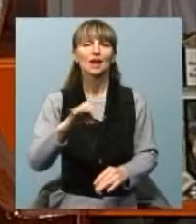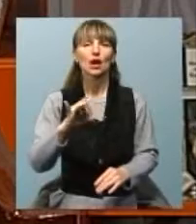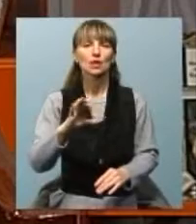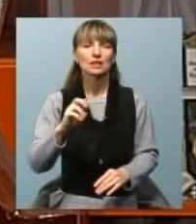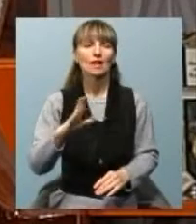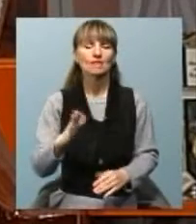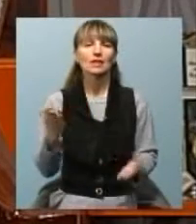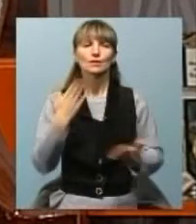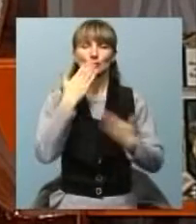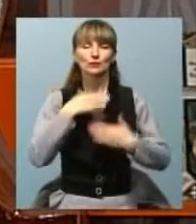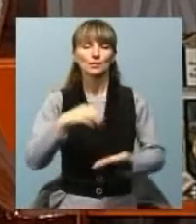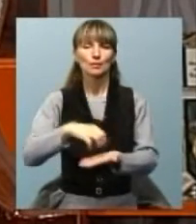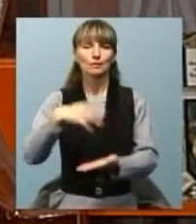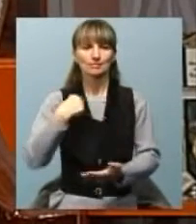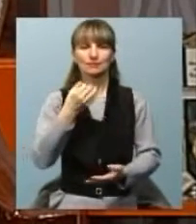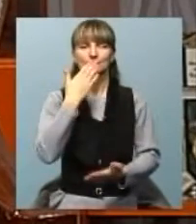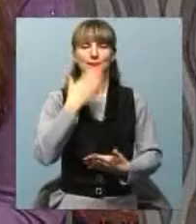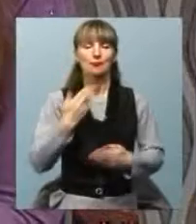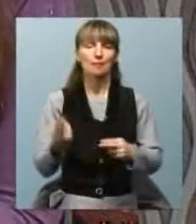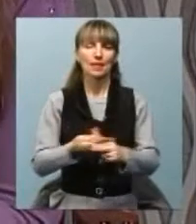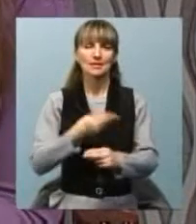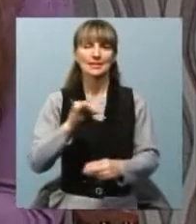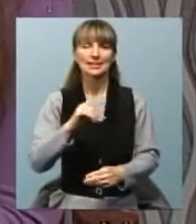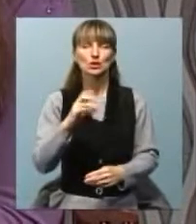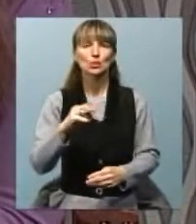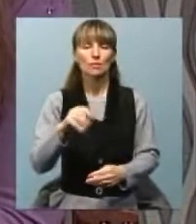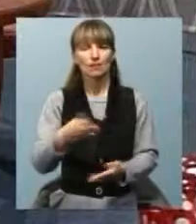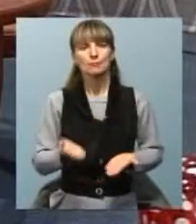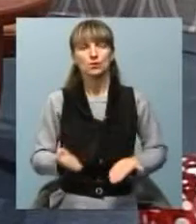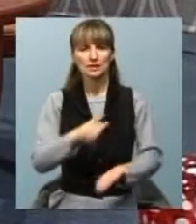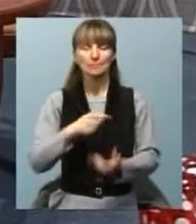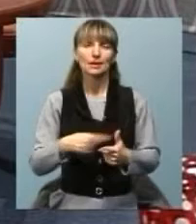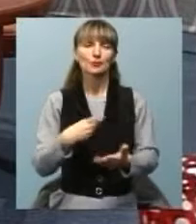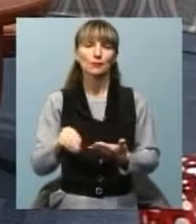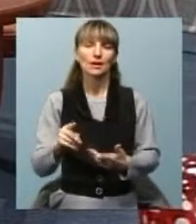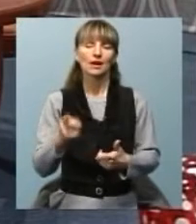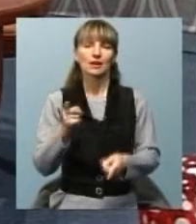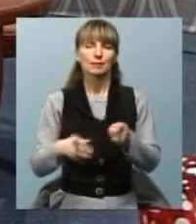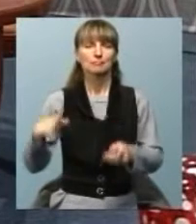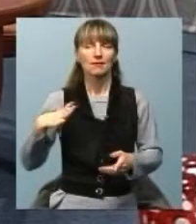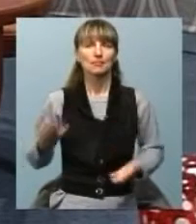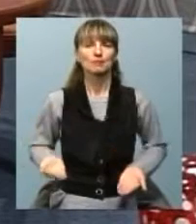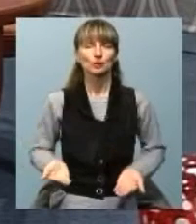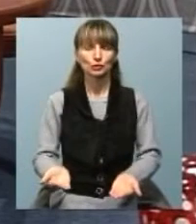паски подобаються? Мені подобаються без ізюму. А чи ви печете паски, чи купуєте? Ну, іноді печемо,